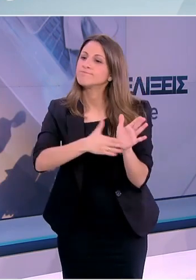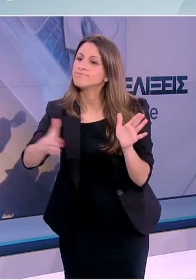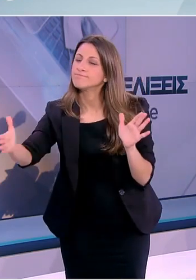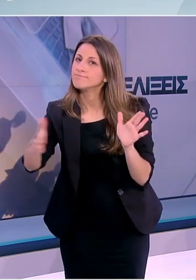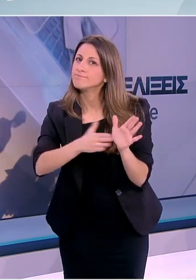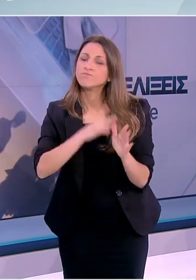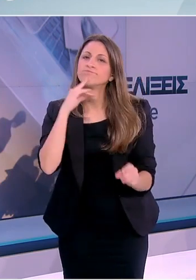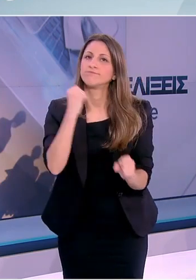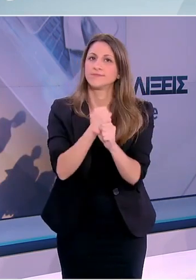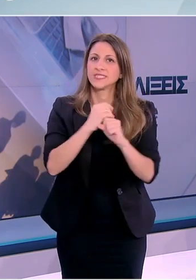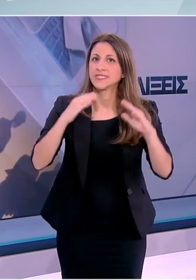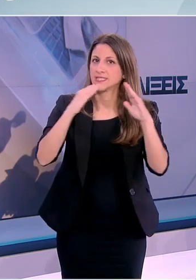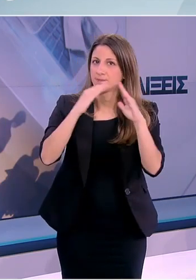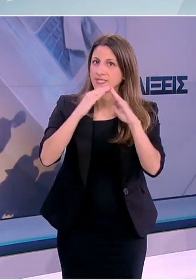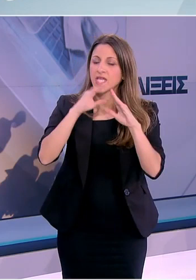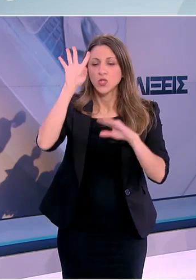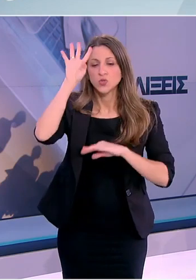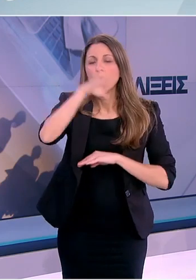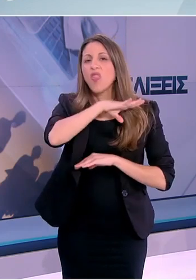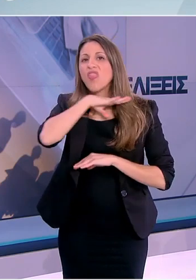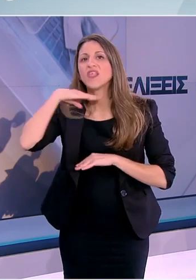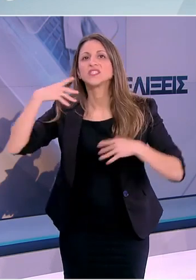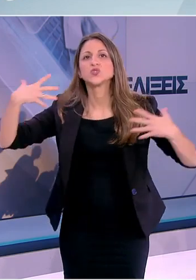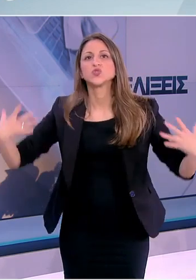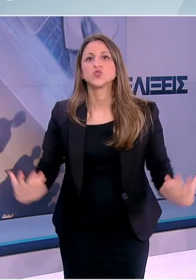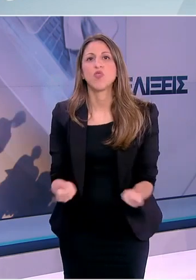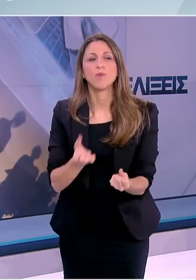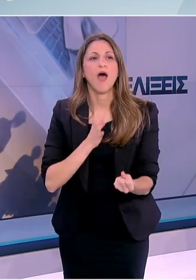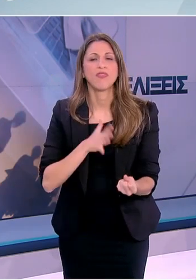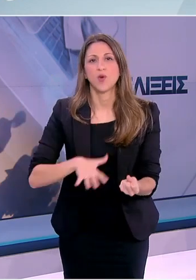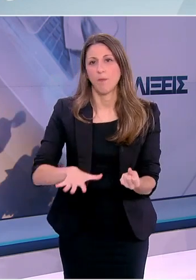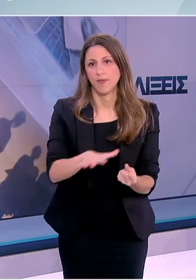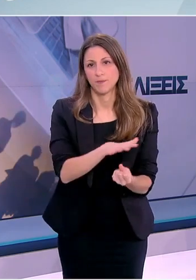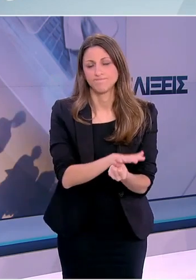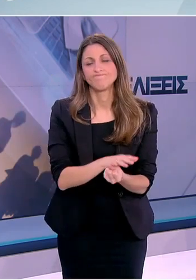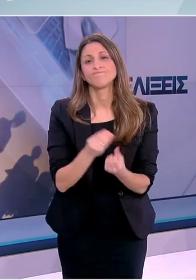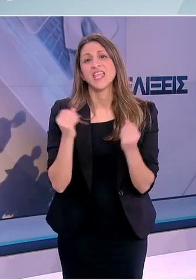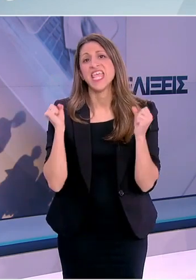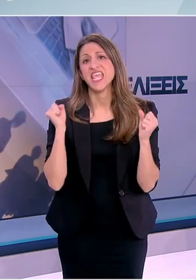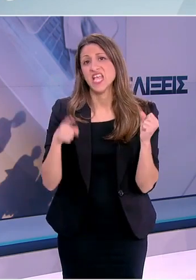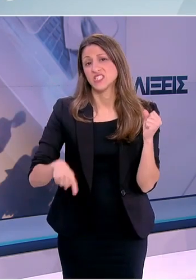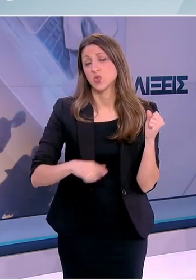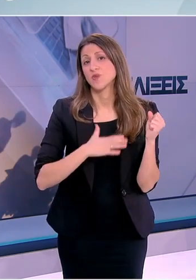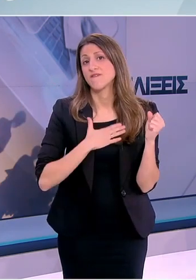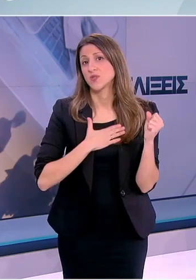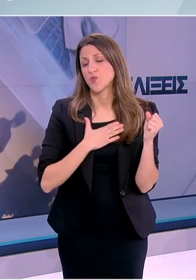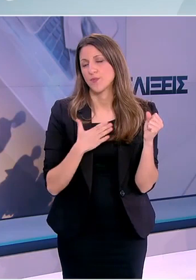Ας μείνουμε σπίτι για να βγούμε νικητές από αυτό σε λίγες εβδομάδες. Να είστε καλά. Σας